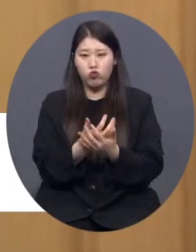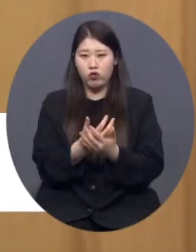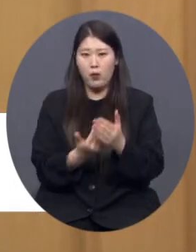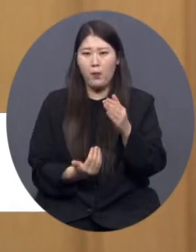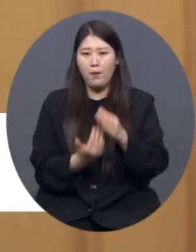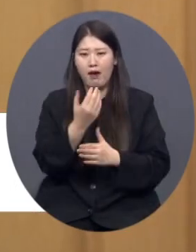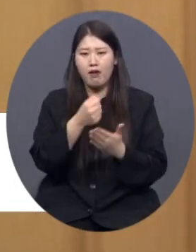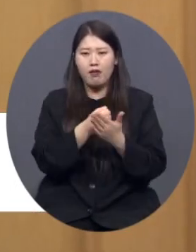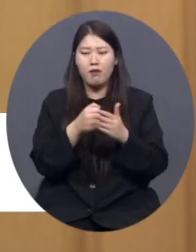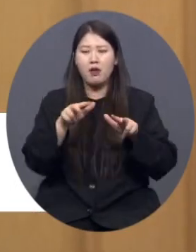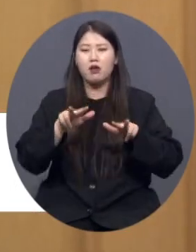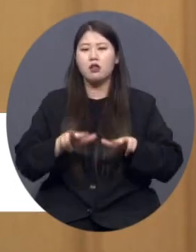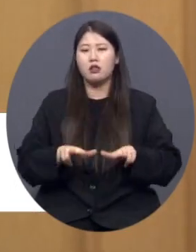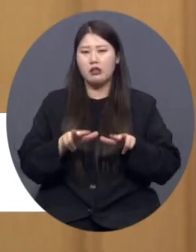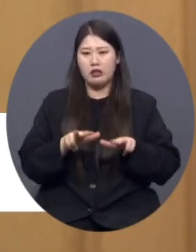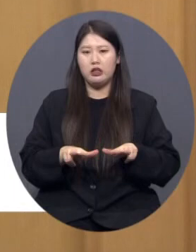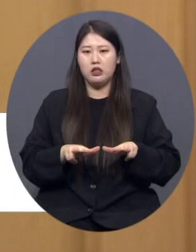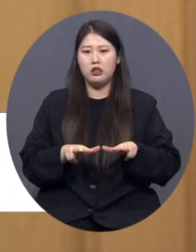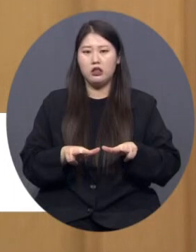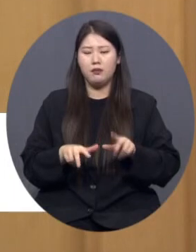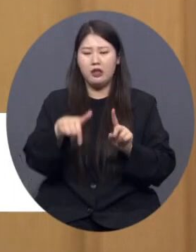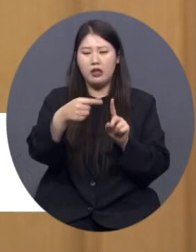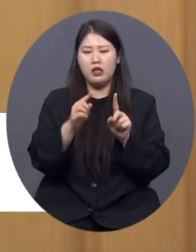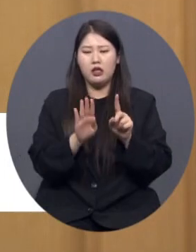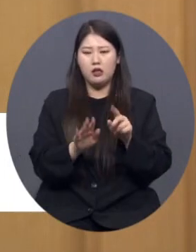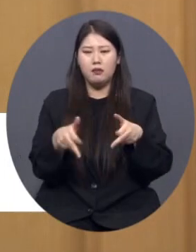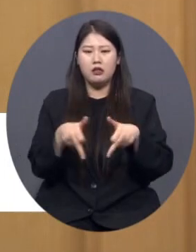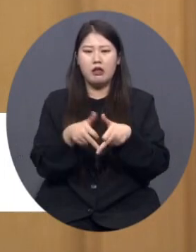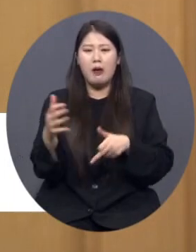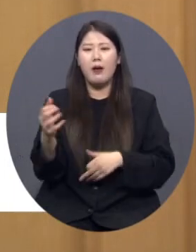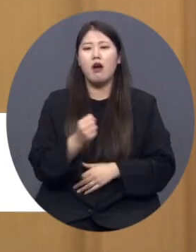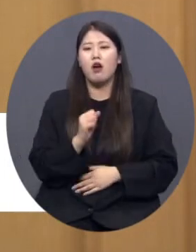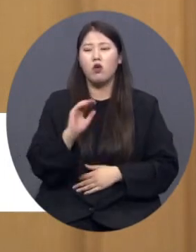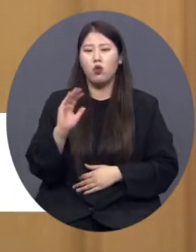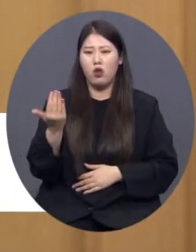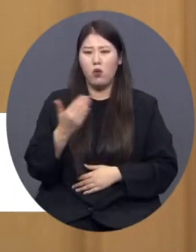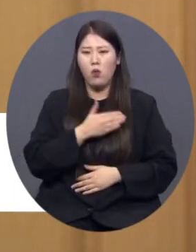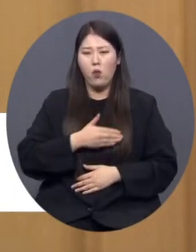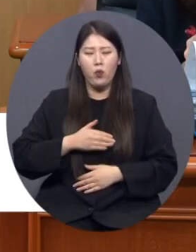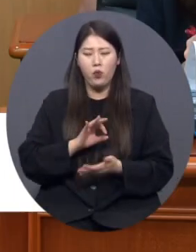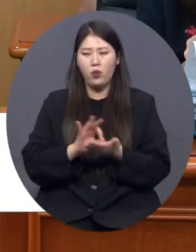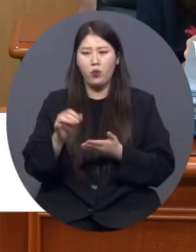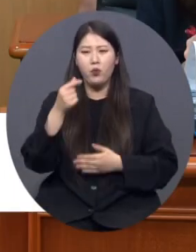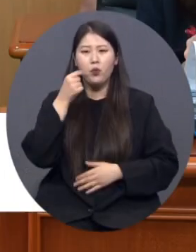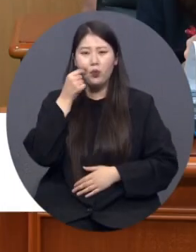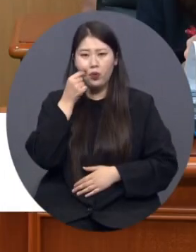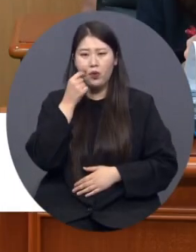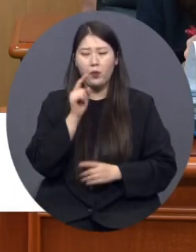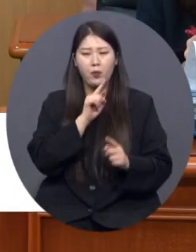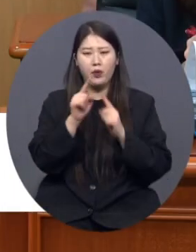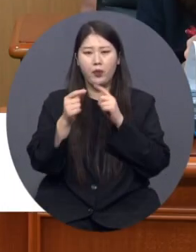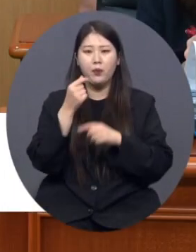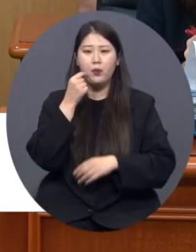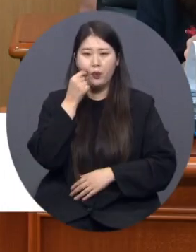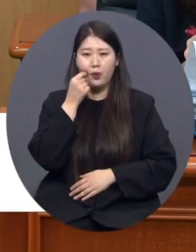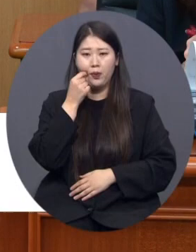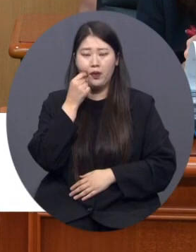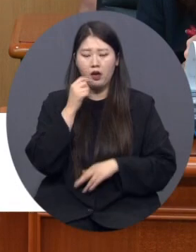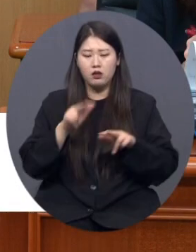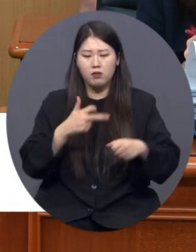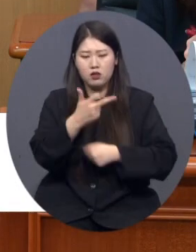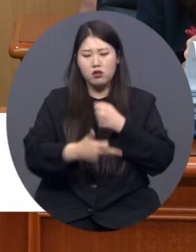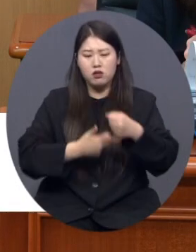받아가지고 지금 일급 장애 돼 가지고 몸도 쓰지 못하고 이제 말도 못 걷고 이거 한 17년